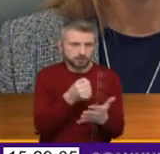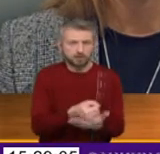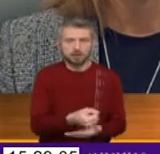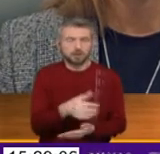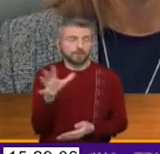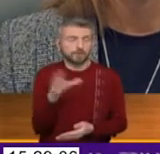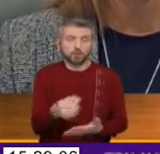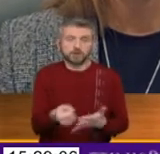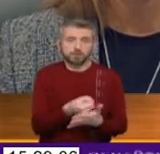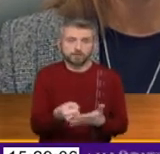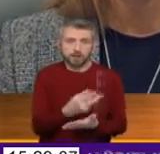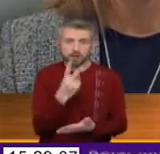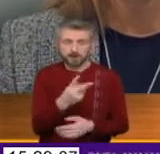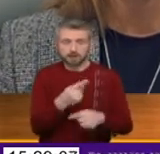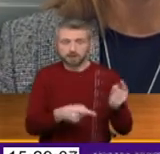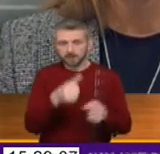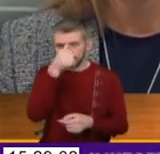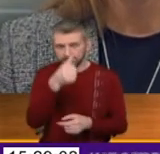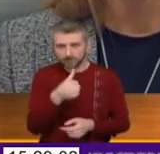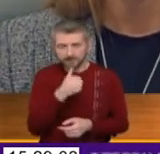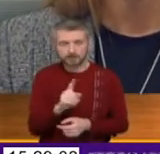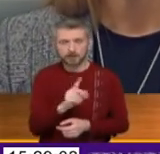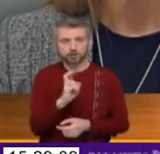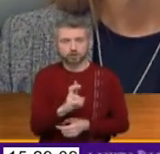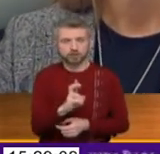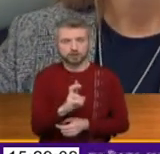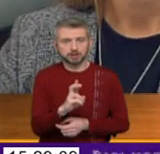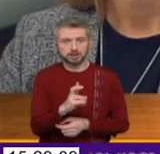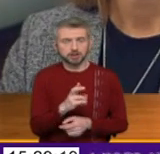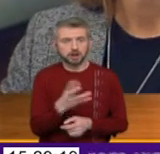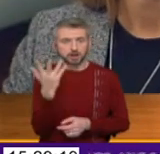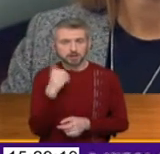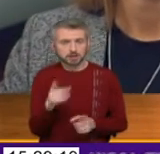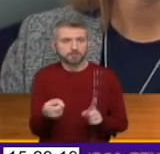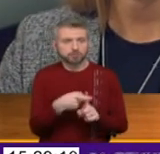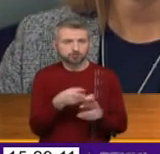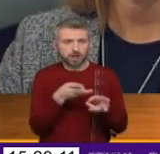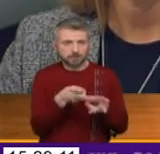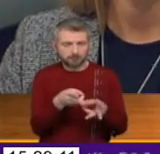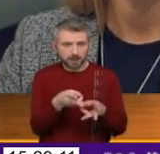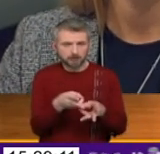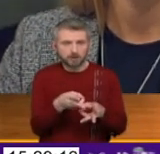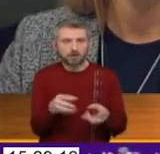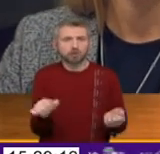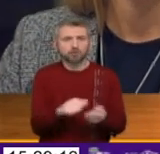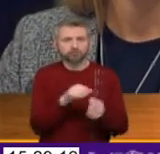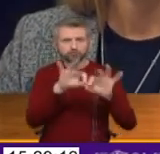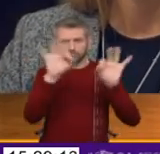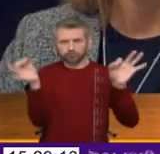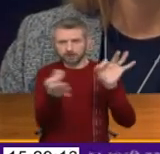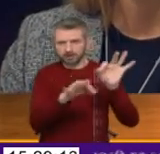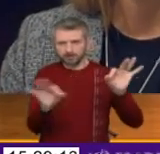вам добивалась 2,5 месяца, чтобы это когда подключили отопление, сушилка в